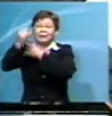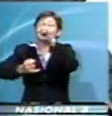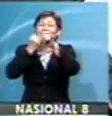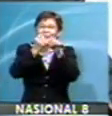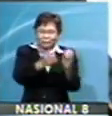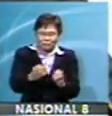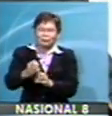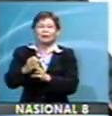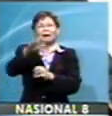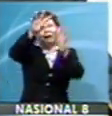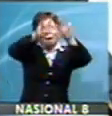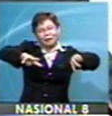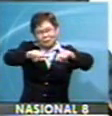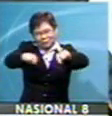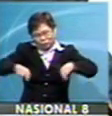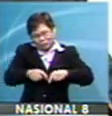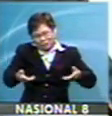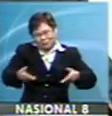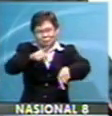dioran reg